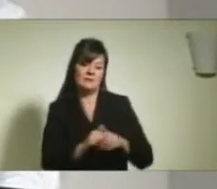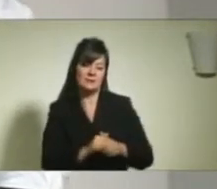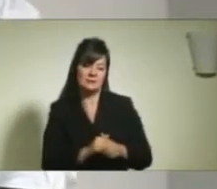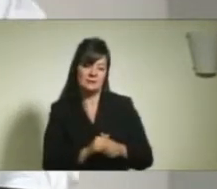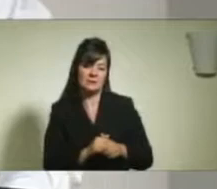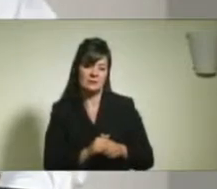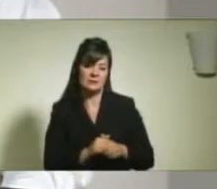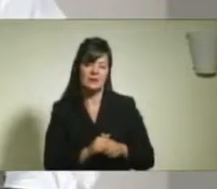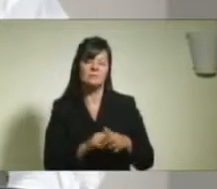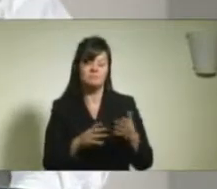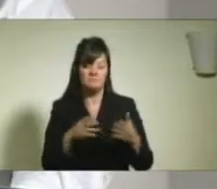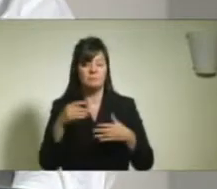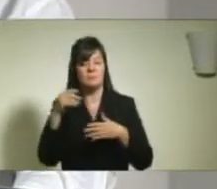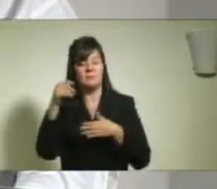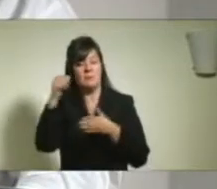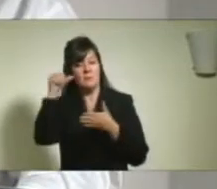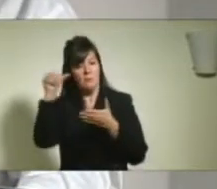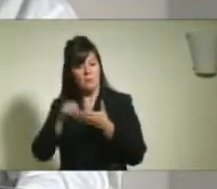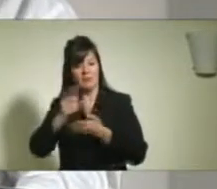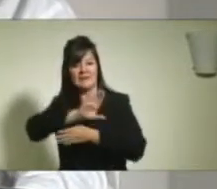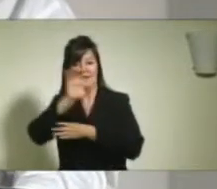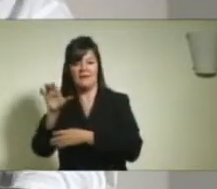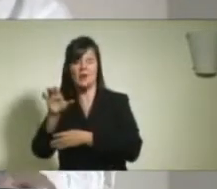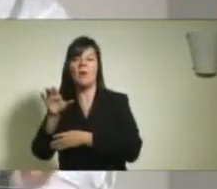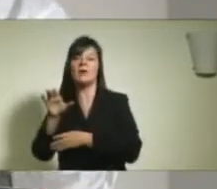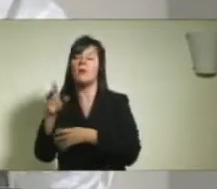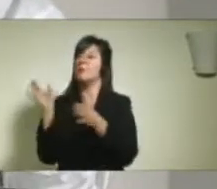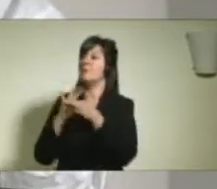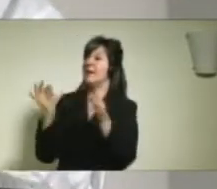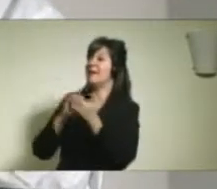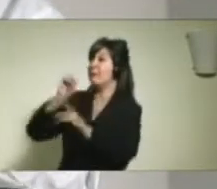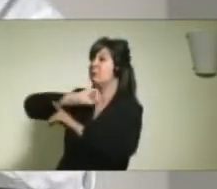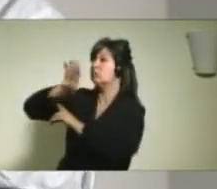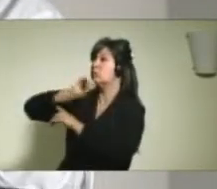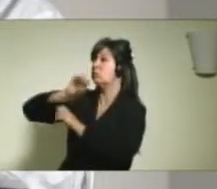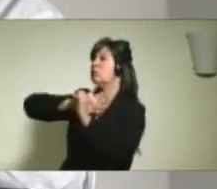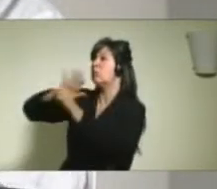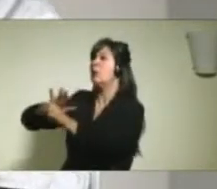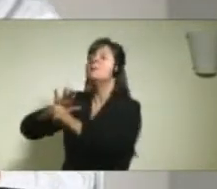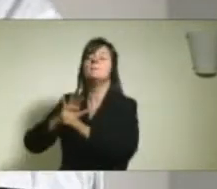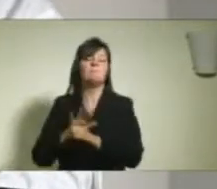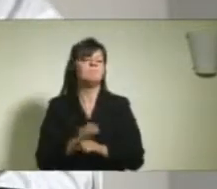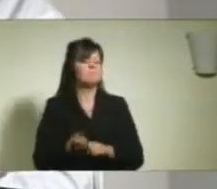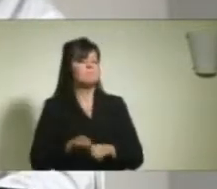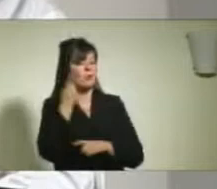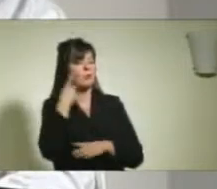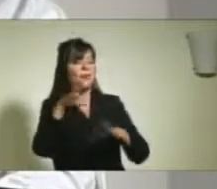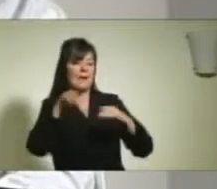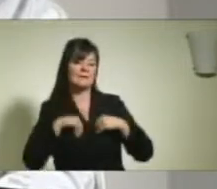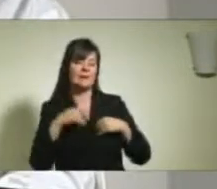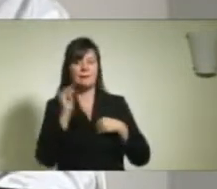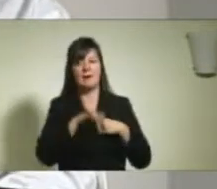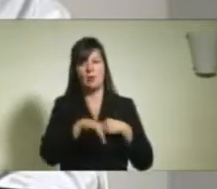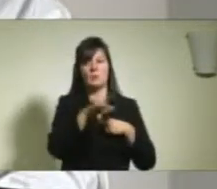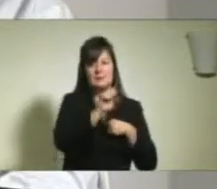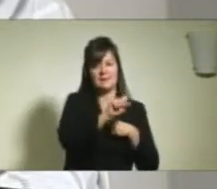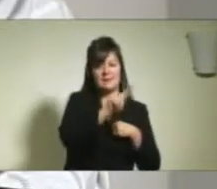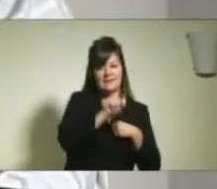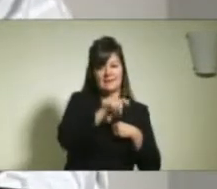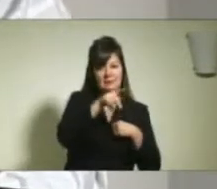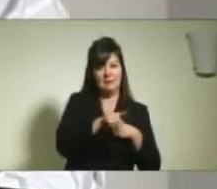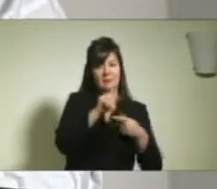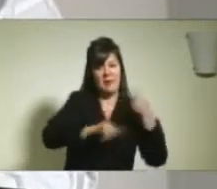Poste Canada a décidé de ne pas réduire les services. C'est grâce au STTP et à nos alliés. Alors ça, c'est un petit